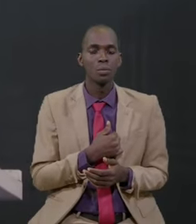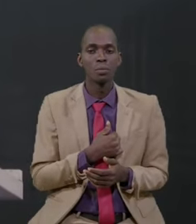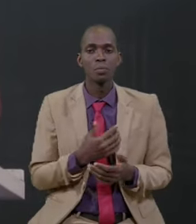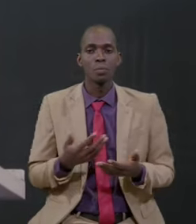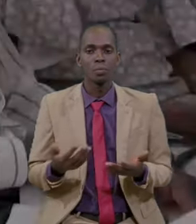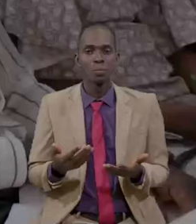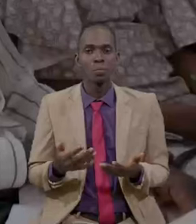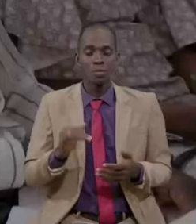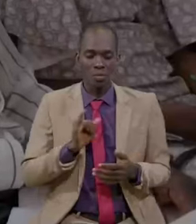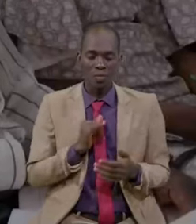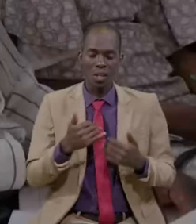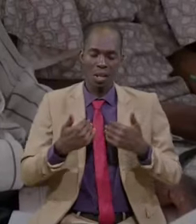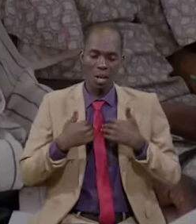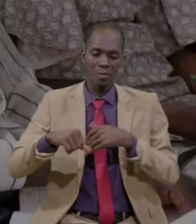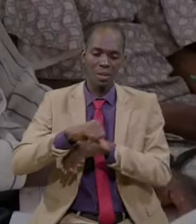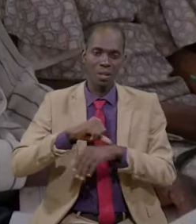l'onction.